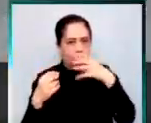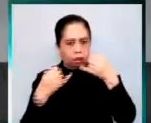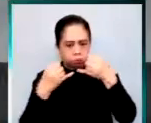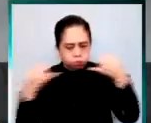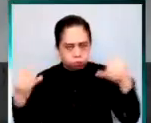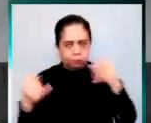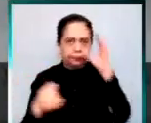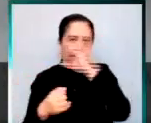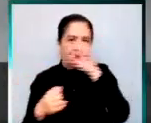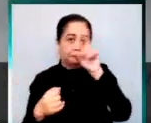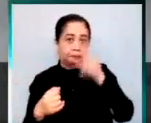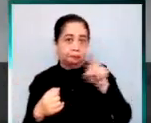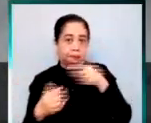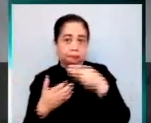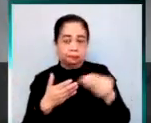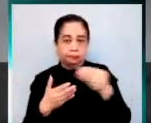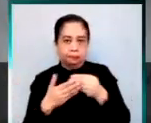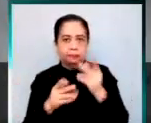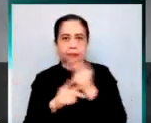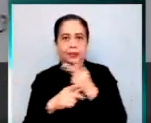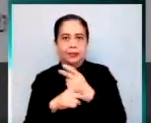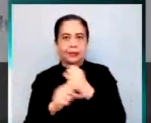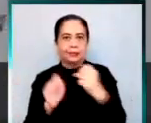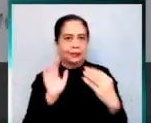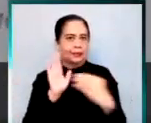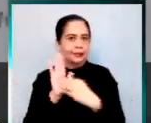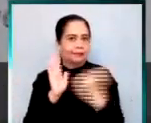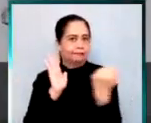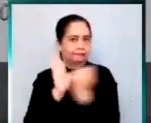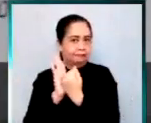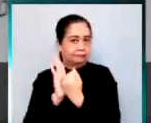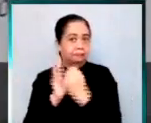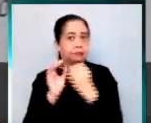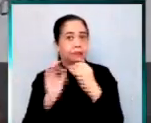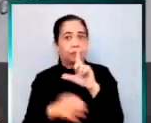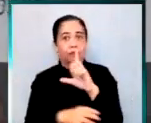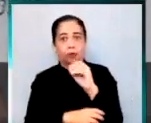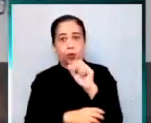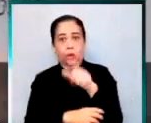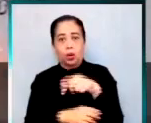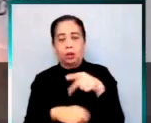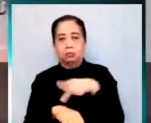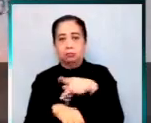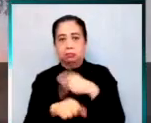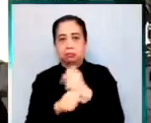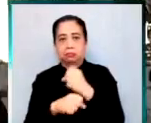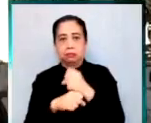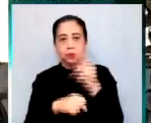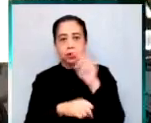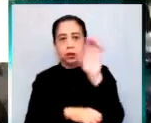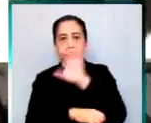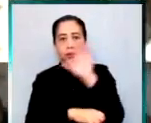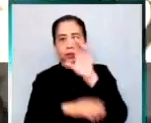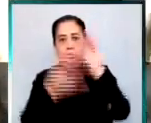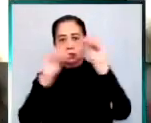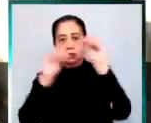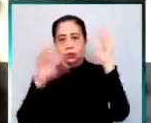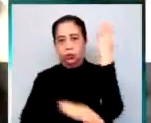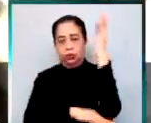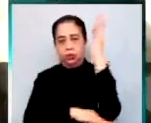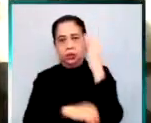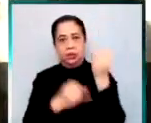ng mga mamimili, product safety seal kung lokal ang bibilhing Christmas tree. Kapag imported naman, import